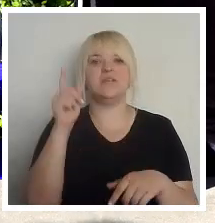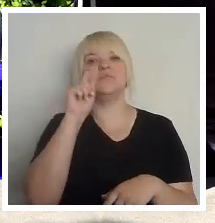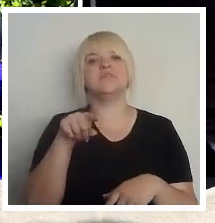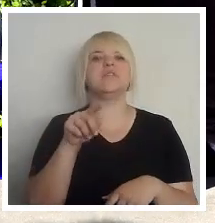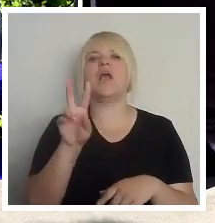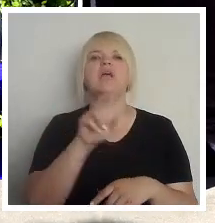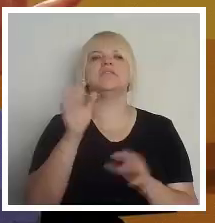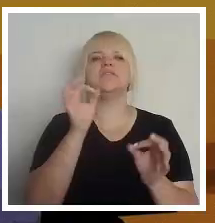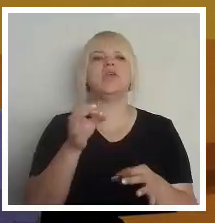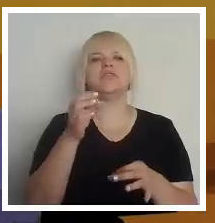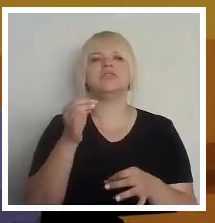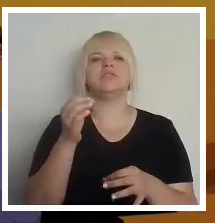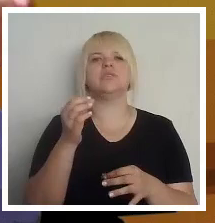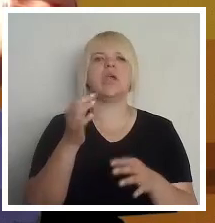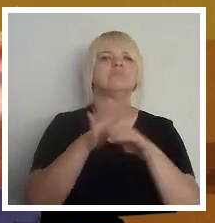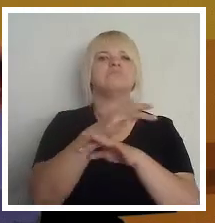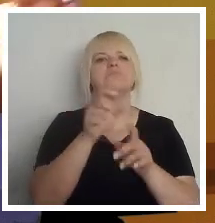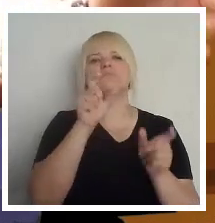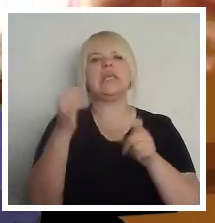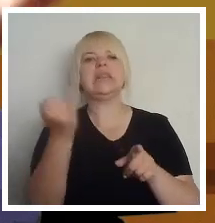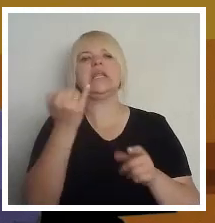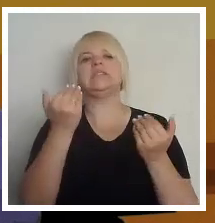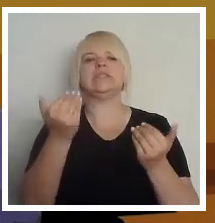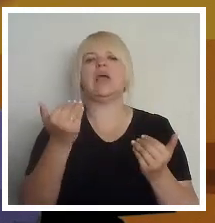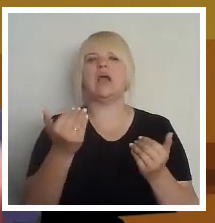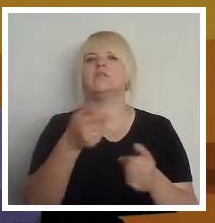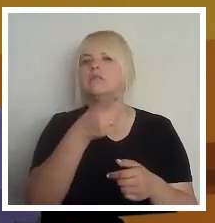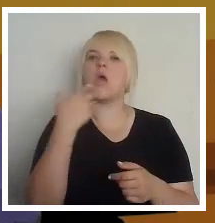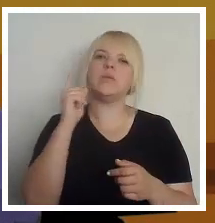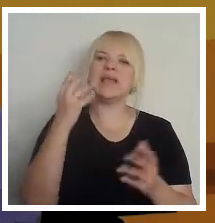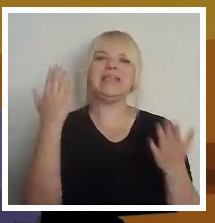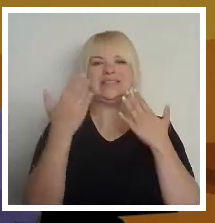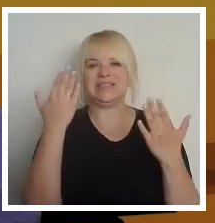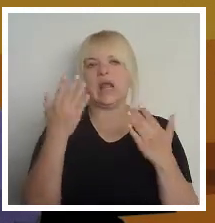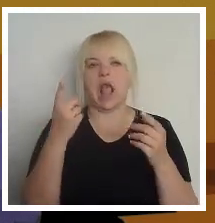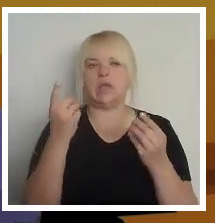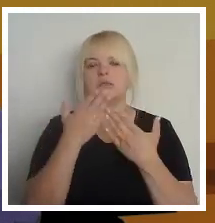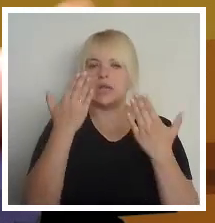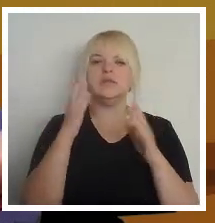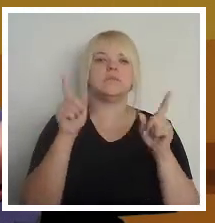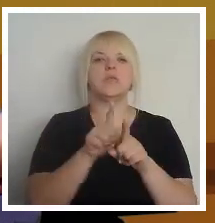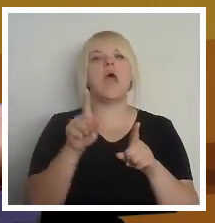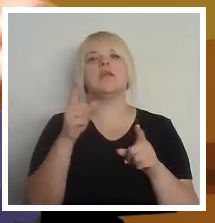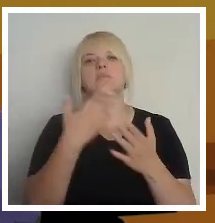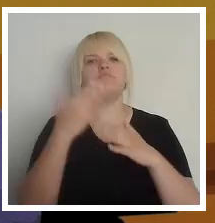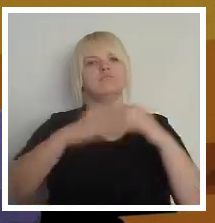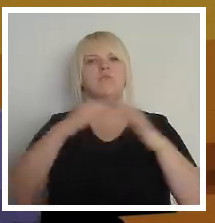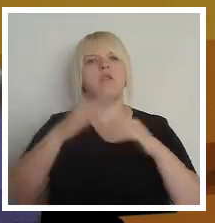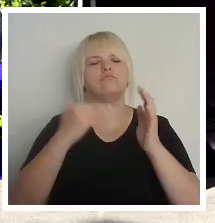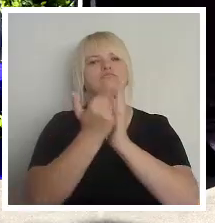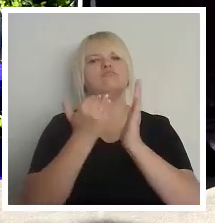tiešām interesēs pašlaik, un tas nav tikai izklaide, par ko mēs pieminējām jau, bet, nu, tāds kvalitatīvs